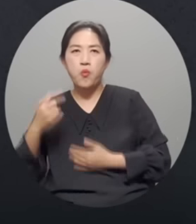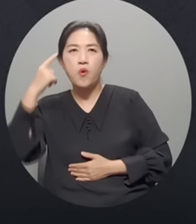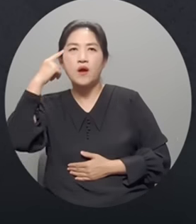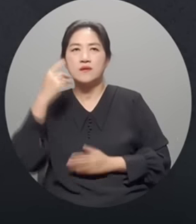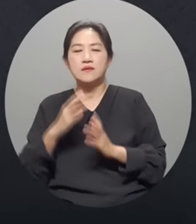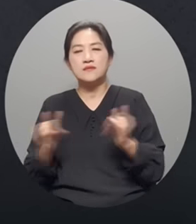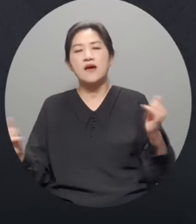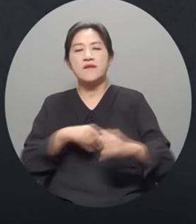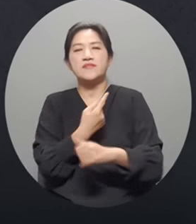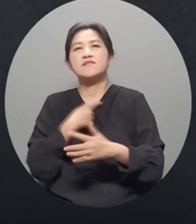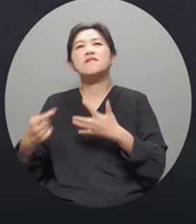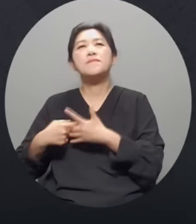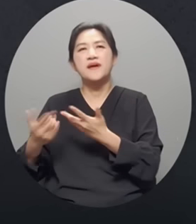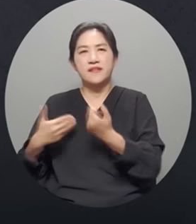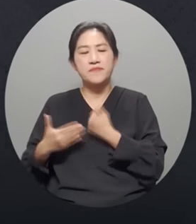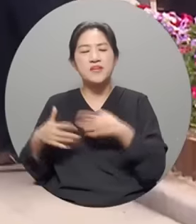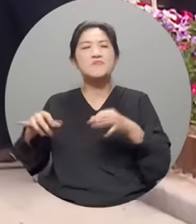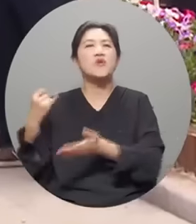사람을 알아보는 거야, 김건희가.